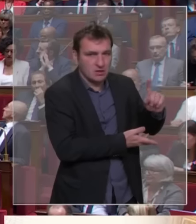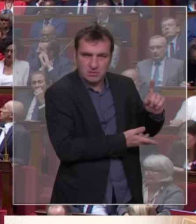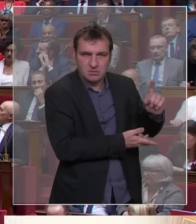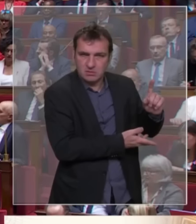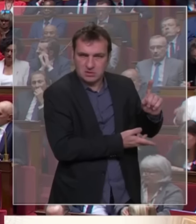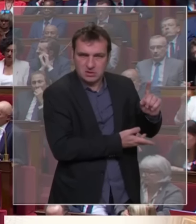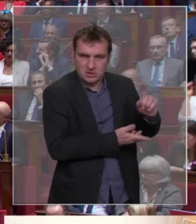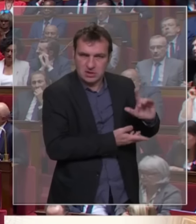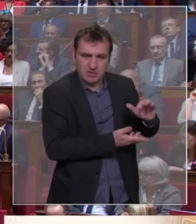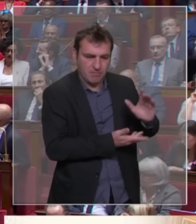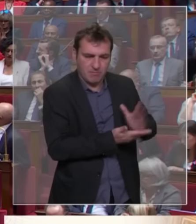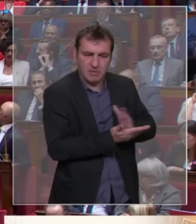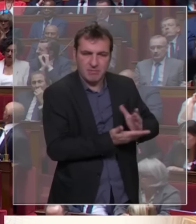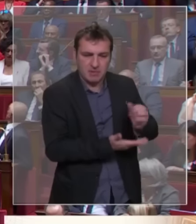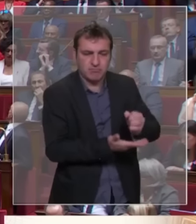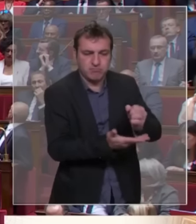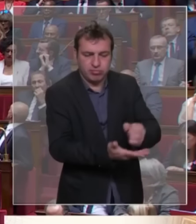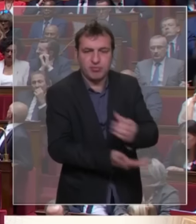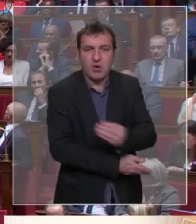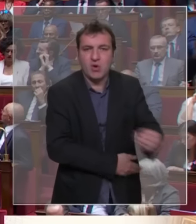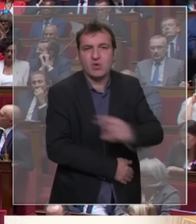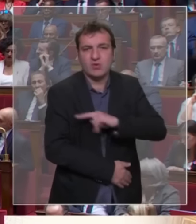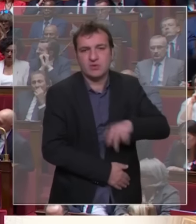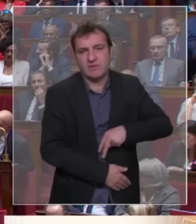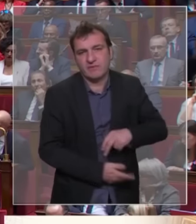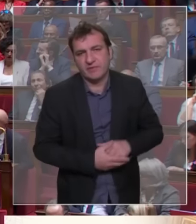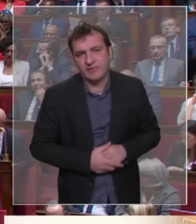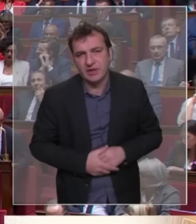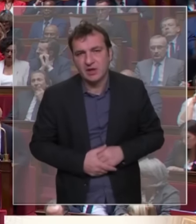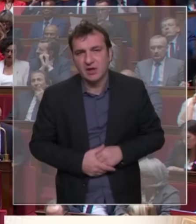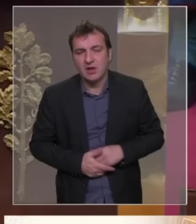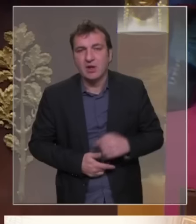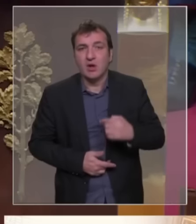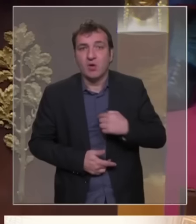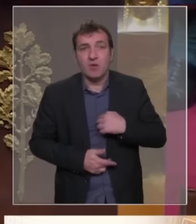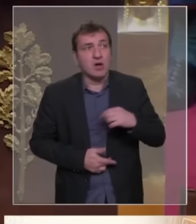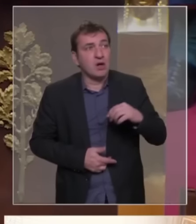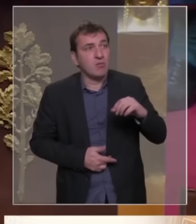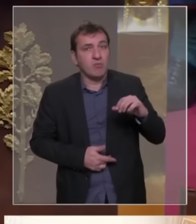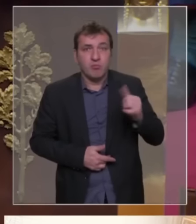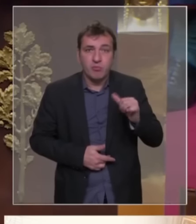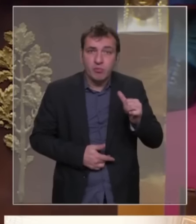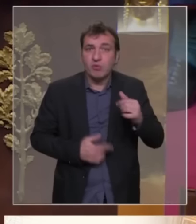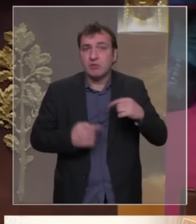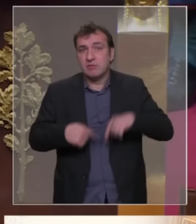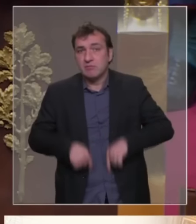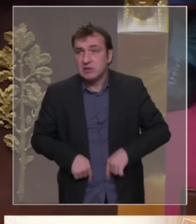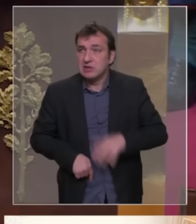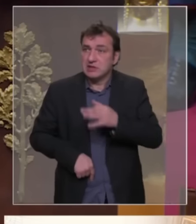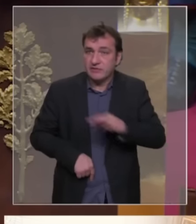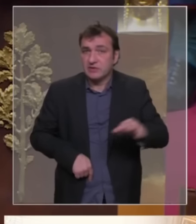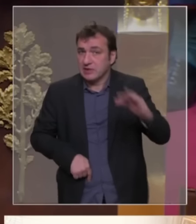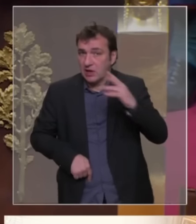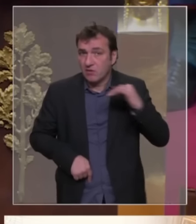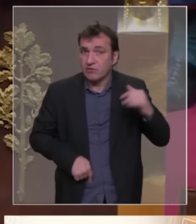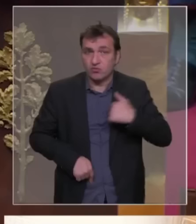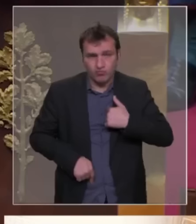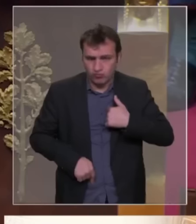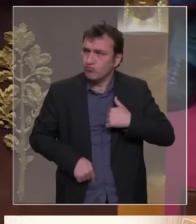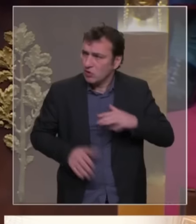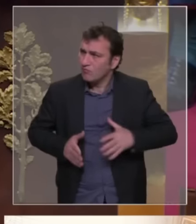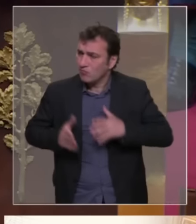tout au long de ma vie publique, depuis mon tout premier engagement aux côtés du tout premier ministre français de l'Environnement,